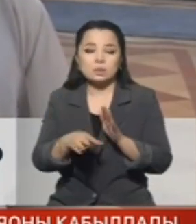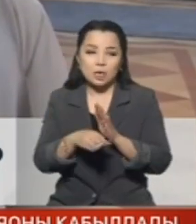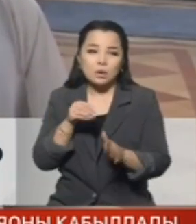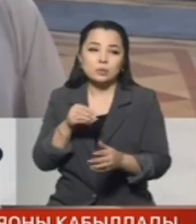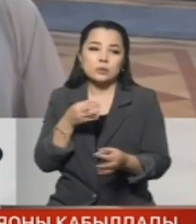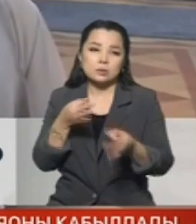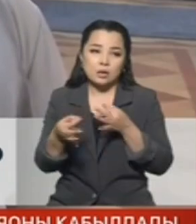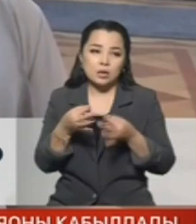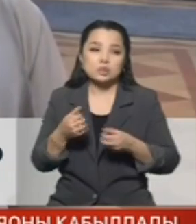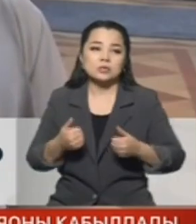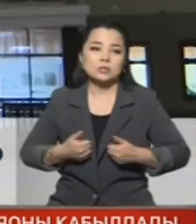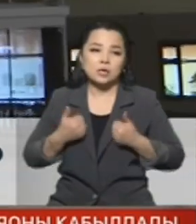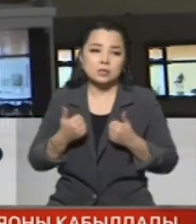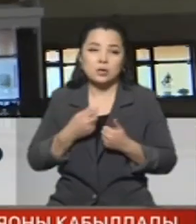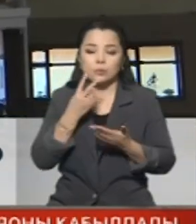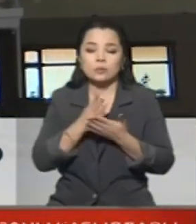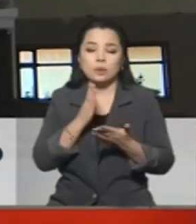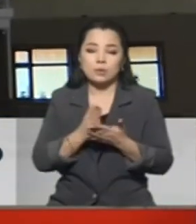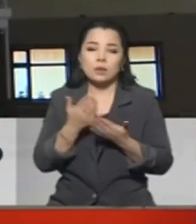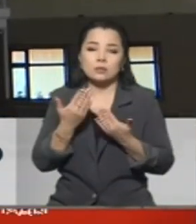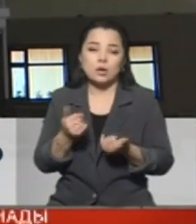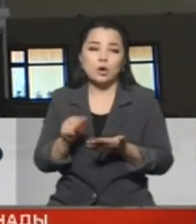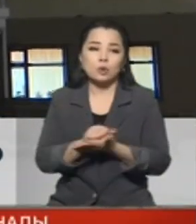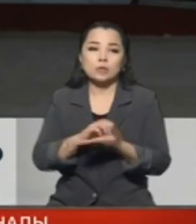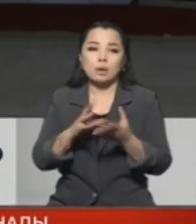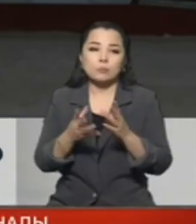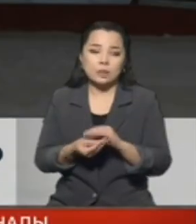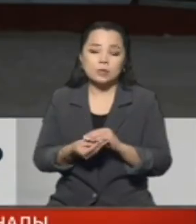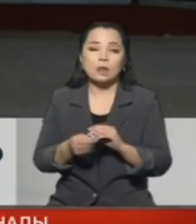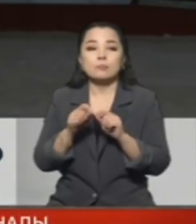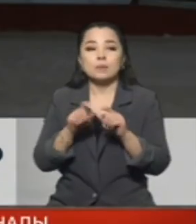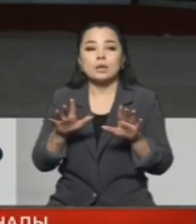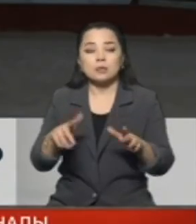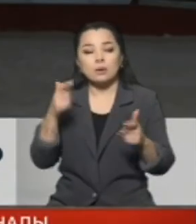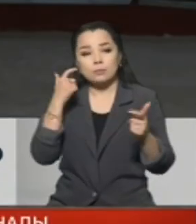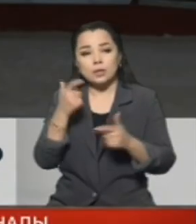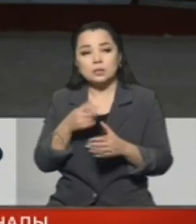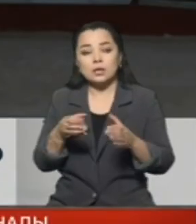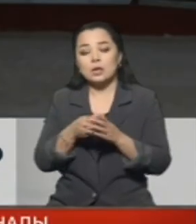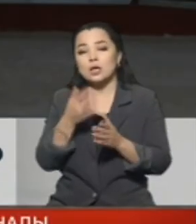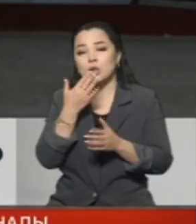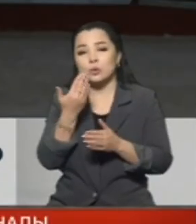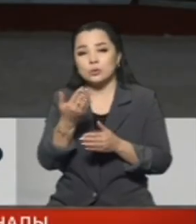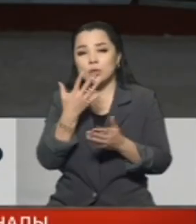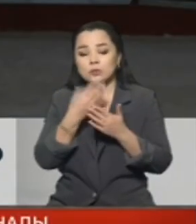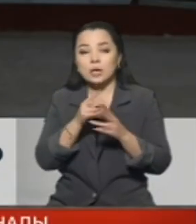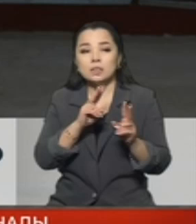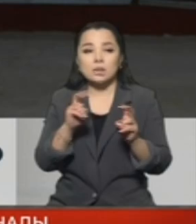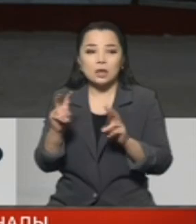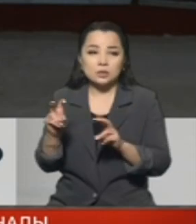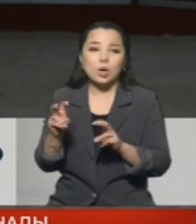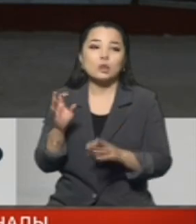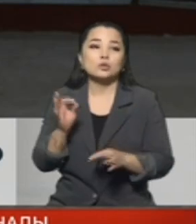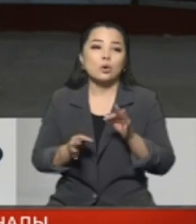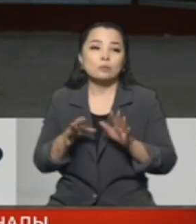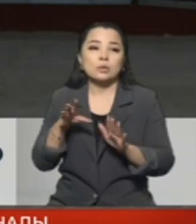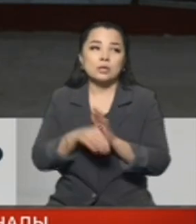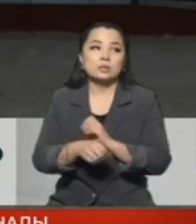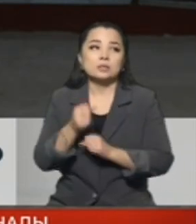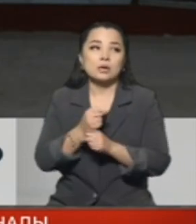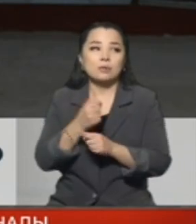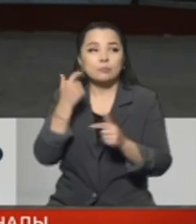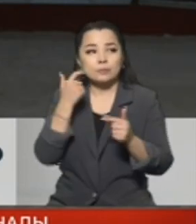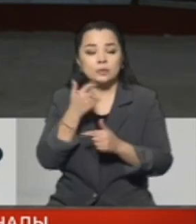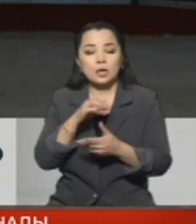таңдауымен санасуға тырысамыз. Айтпақшы, құжатта барлық мектепте білім берудің инклюзивті тәсілін арттыру үшін норма енгізілген.